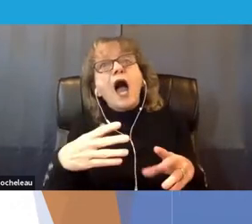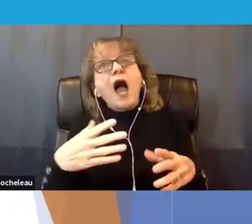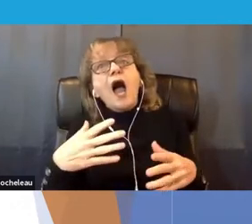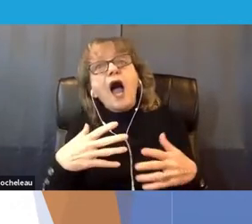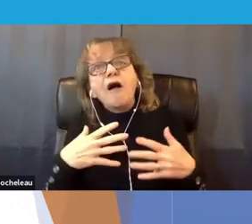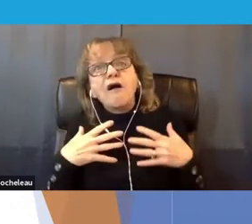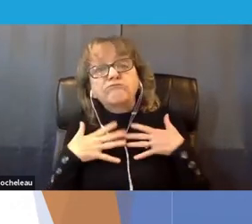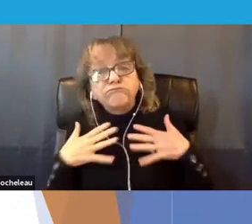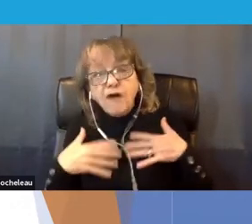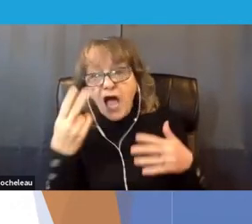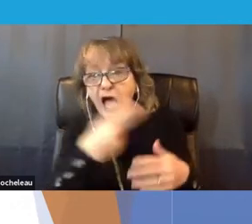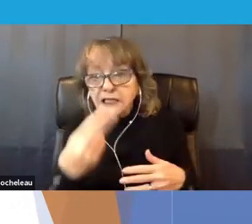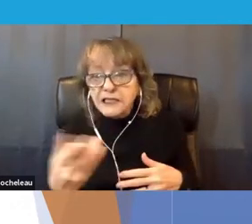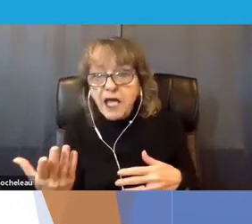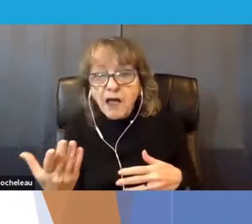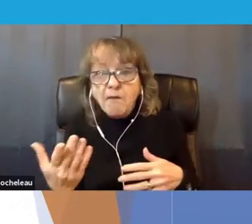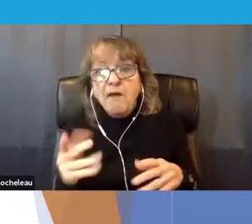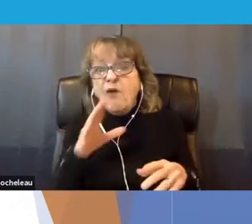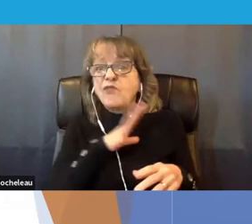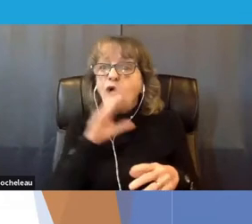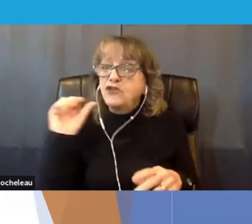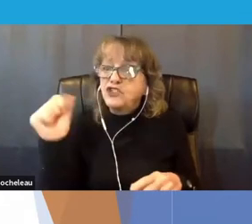non spécificité.